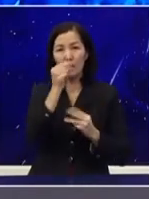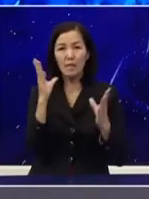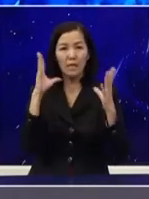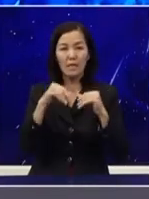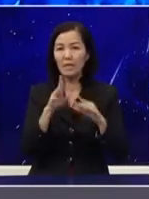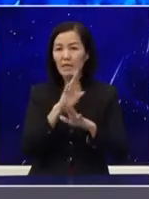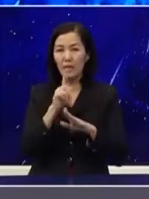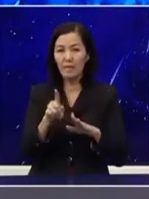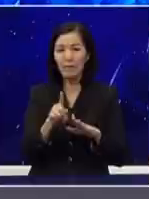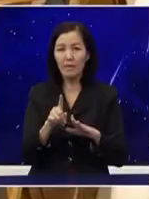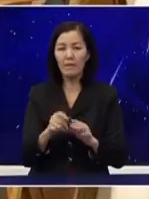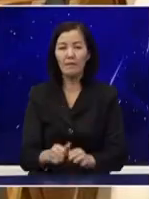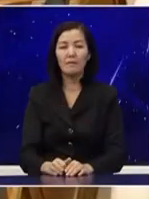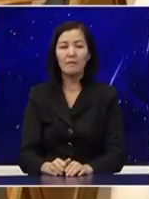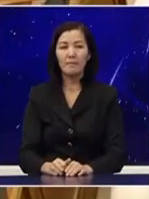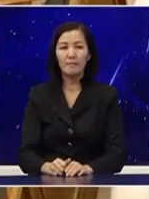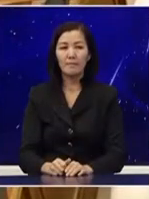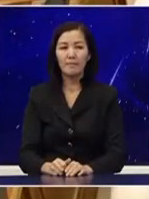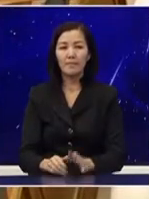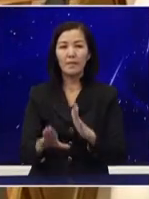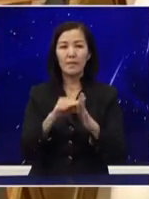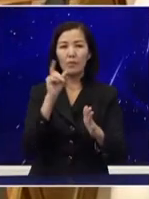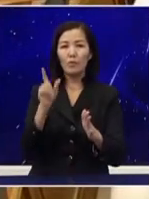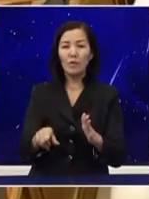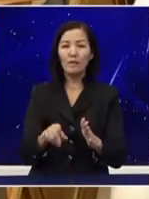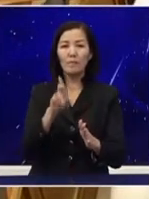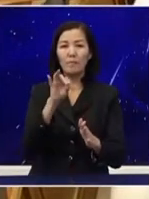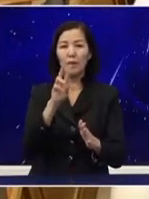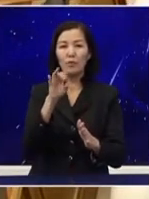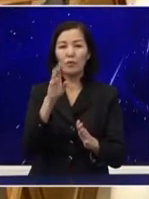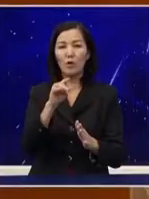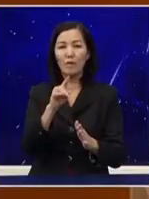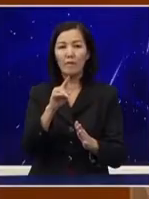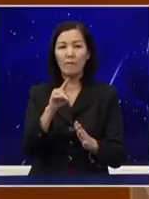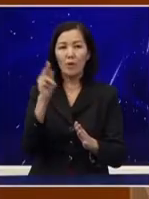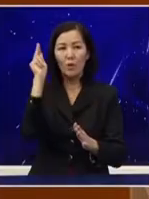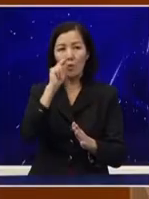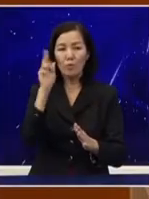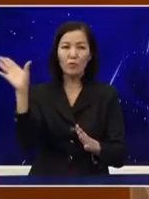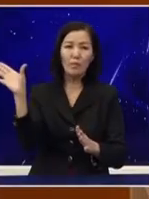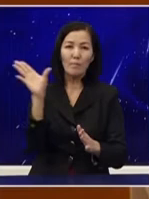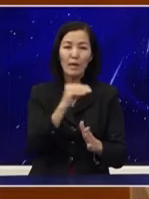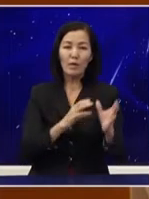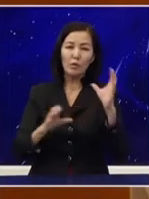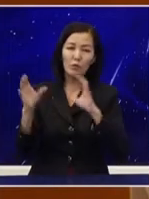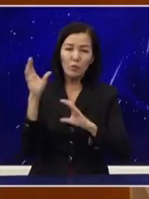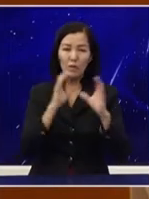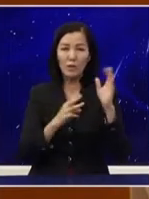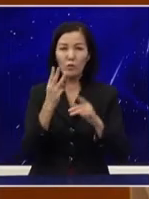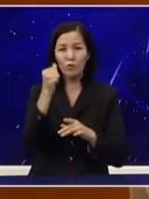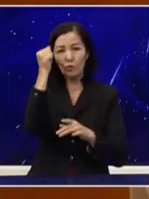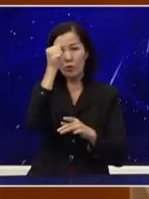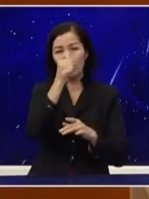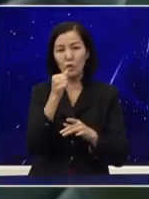бейне сюжеттен көрейік. Депутат Әбдіманап Бектұрғанов грантта оқып жүрген барлық студенттер 3 жыл бойы мемлекеттік